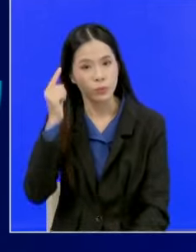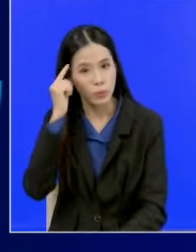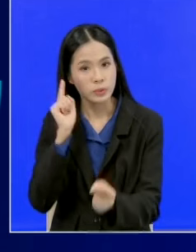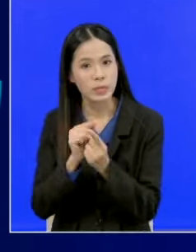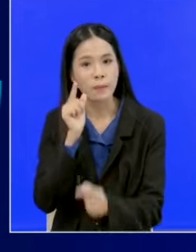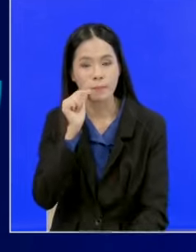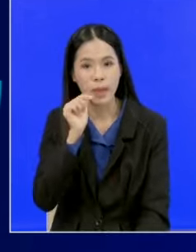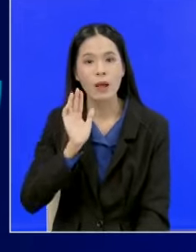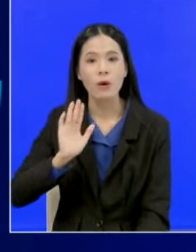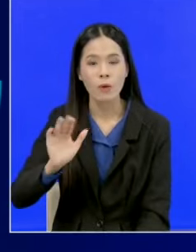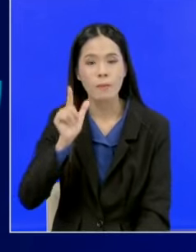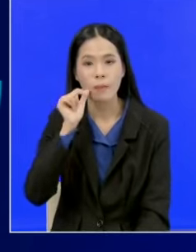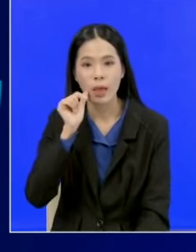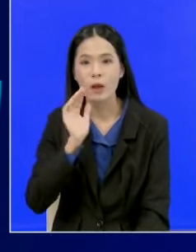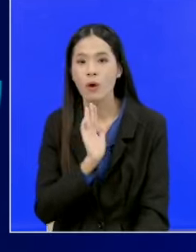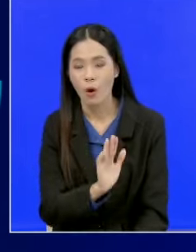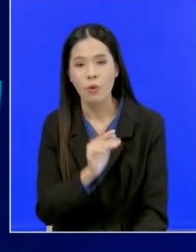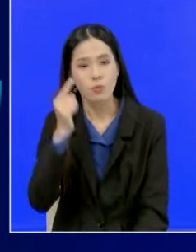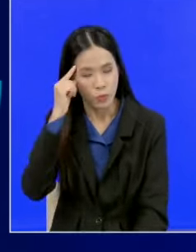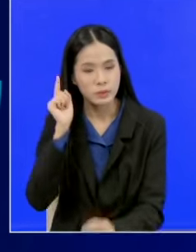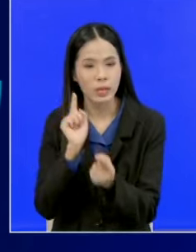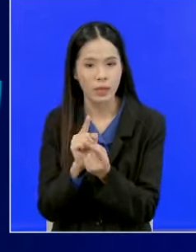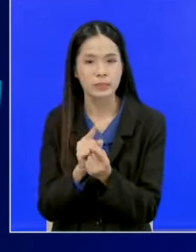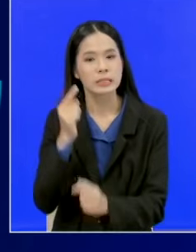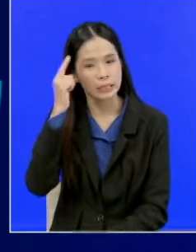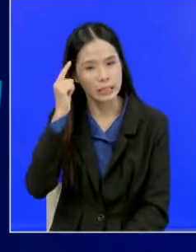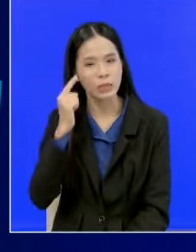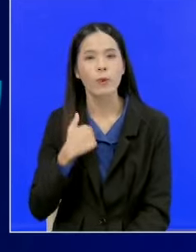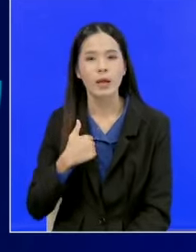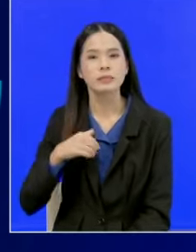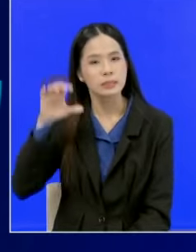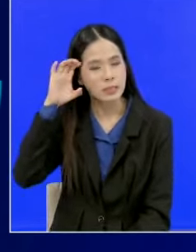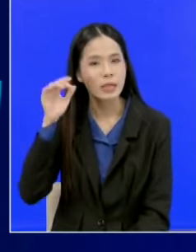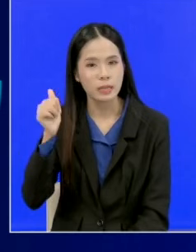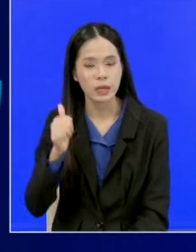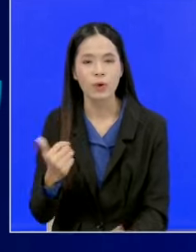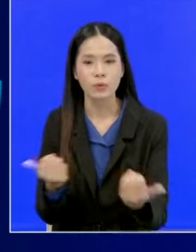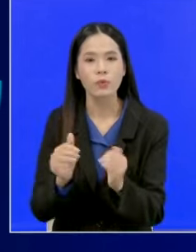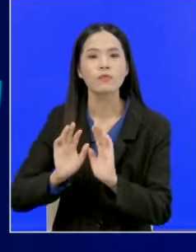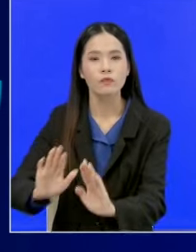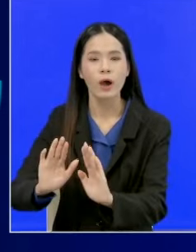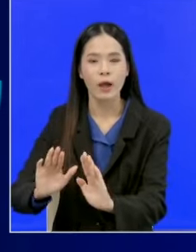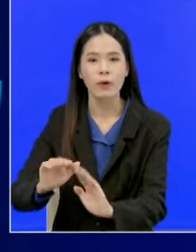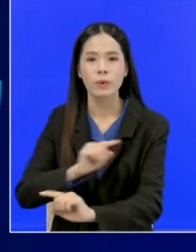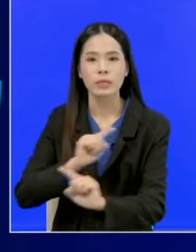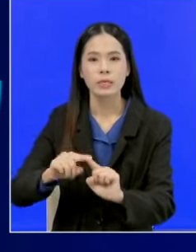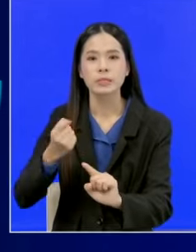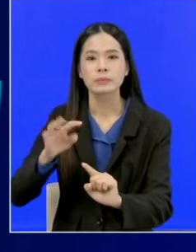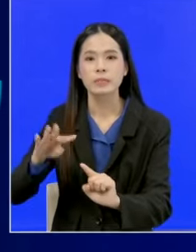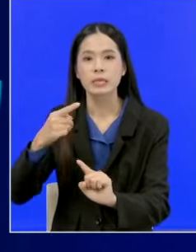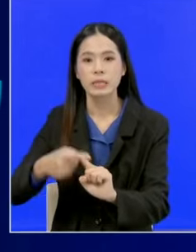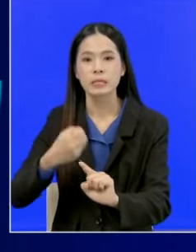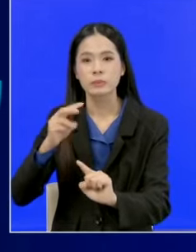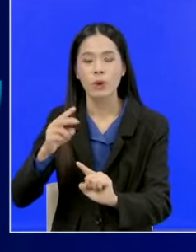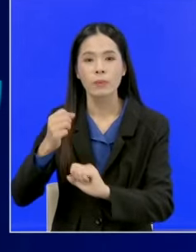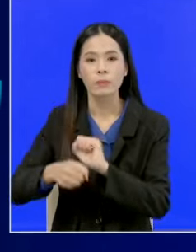แม่ของเธอนะรู้จักกับแม่ของแม่เด็กอีกทีนึงค่ะก็คิดว่าน่าจะไว้ใจได้สุดท้ายเอาลูกไปฝากเขาเลี้ยงตั้งแต่14ธันวาคมปี66